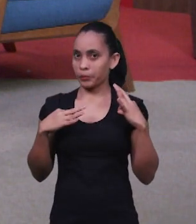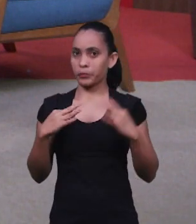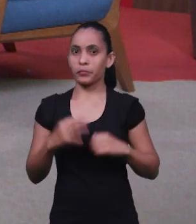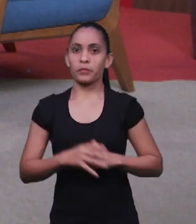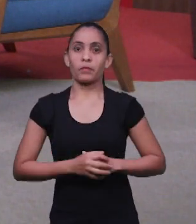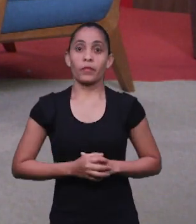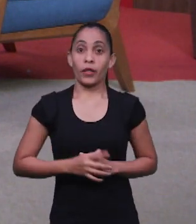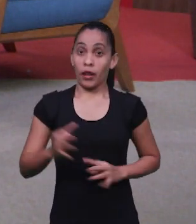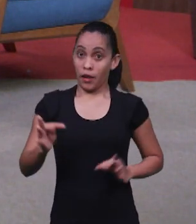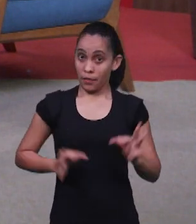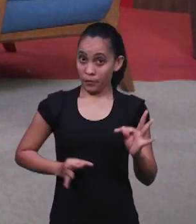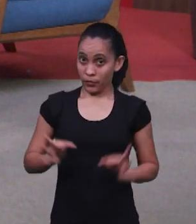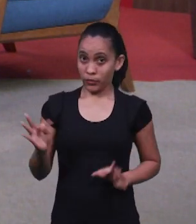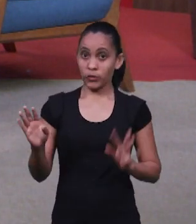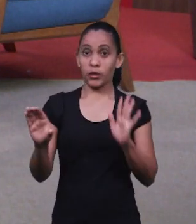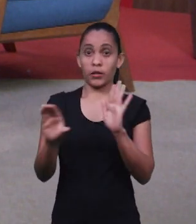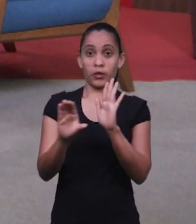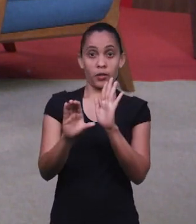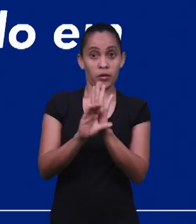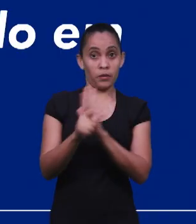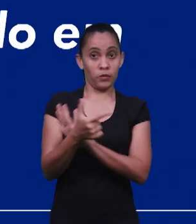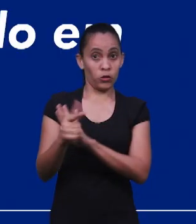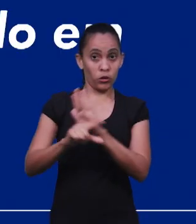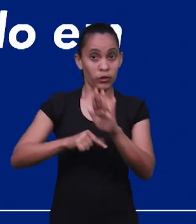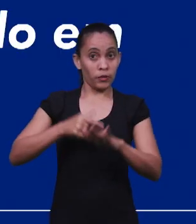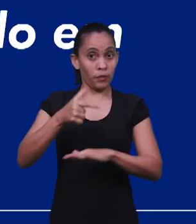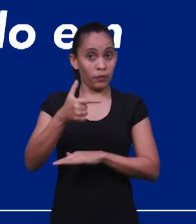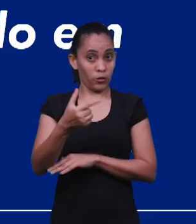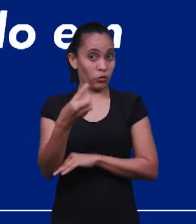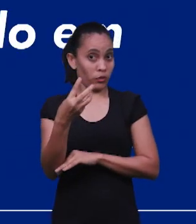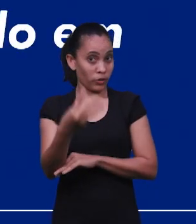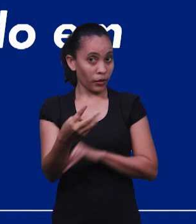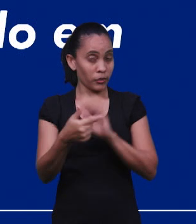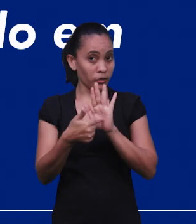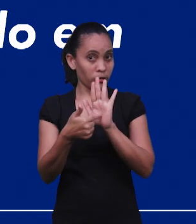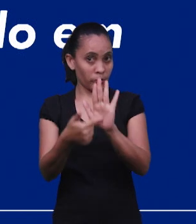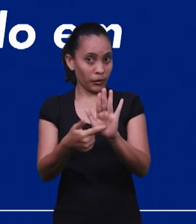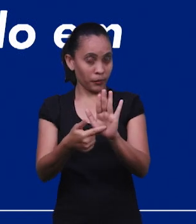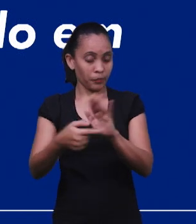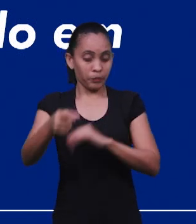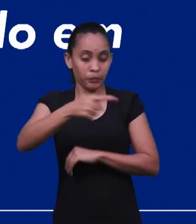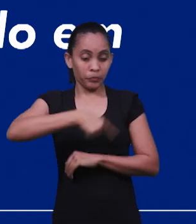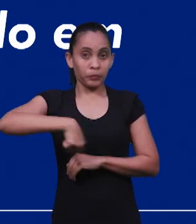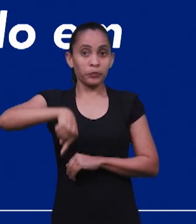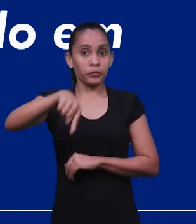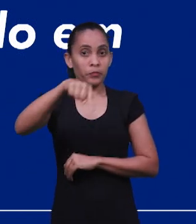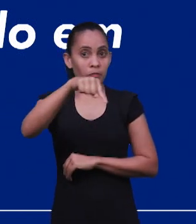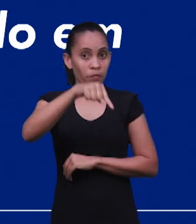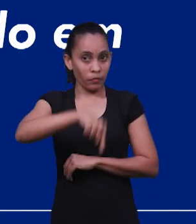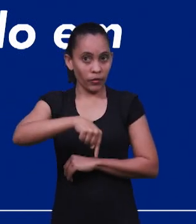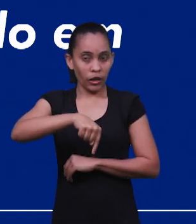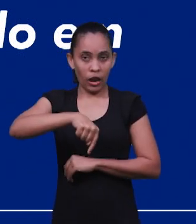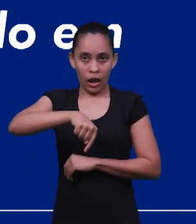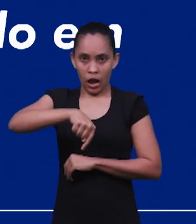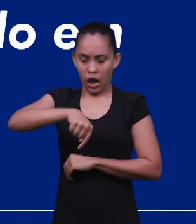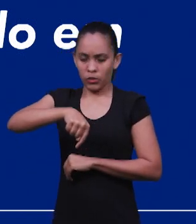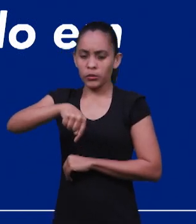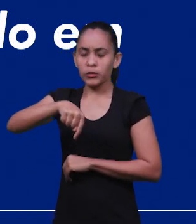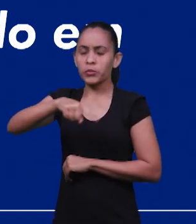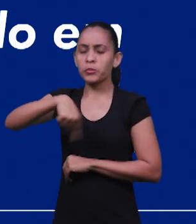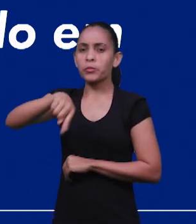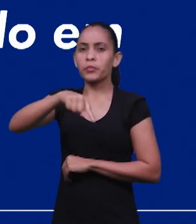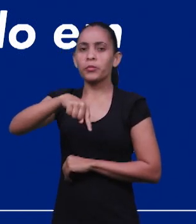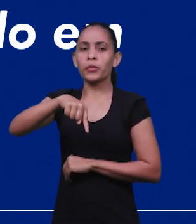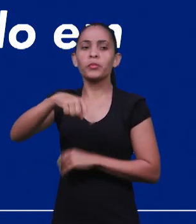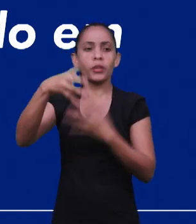chapitre 1er, versets 22-23. Et la Bible dit, il a assujetti toutes les choses à ses pieds et sur toutes